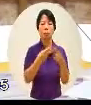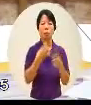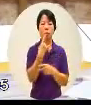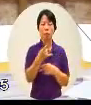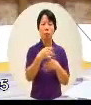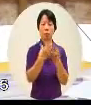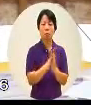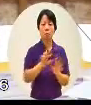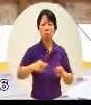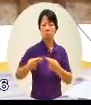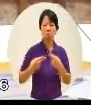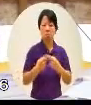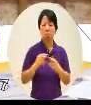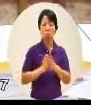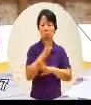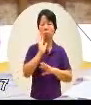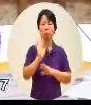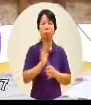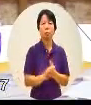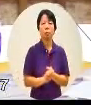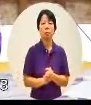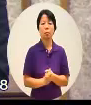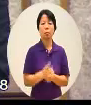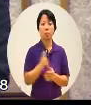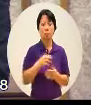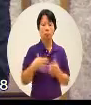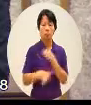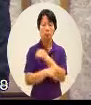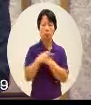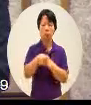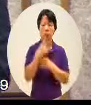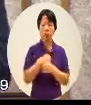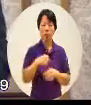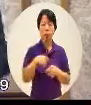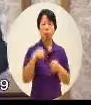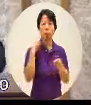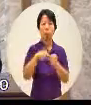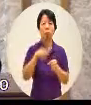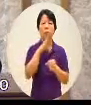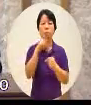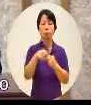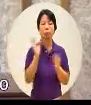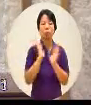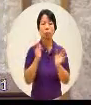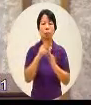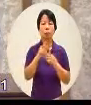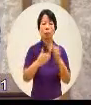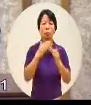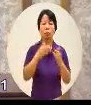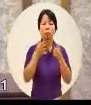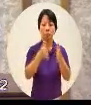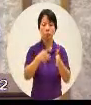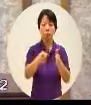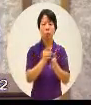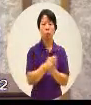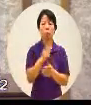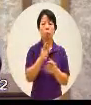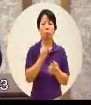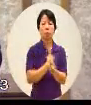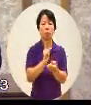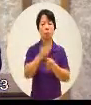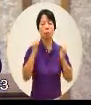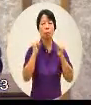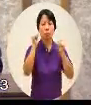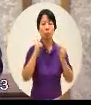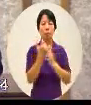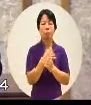正的那个部分呢，我是存而不论。基本上我们希望说，孩子来讲， 学校里面呢，针对孩子，他体育很好的，